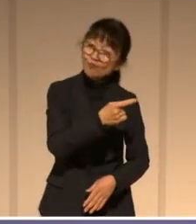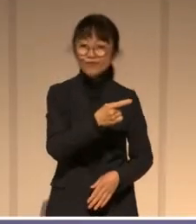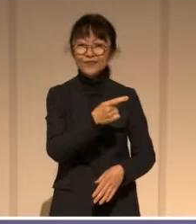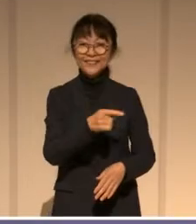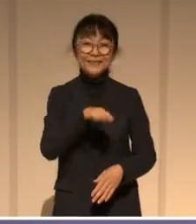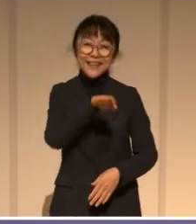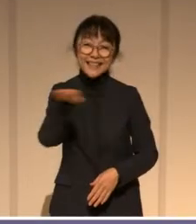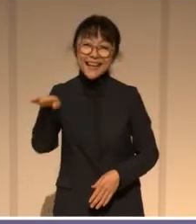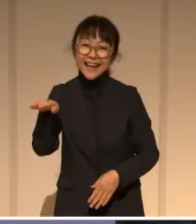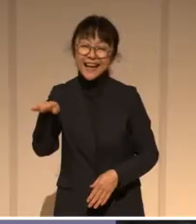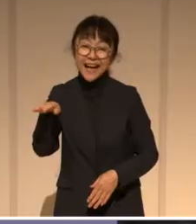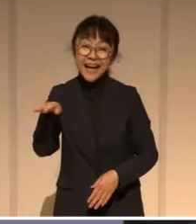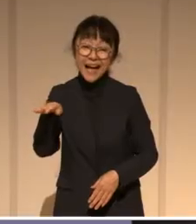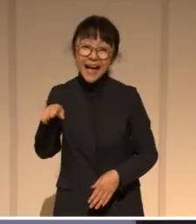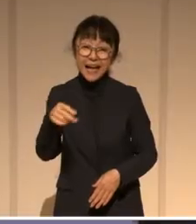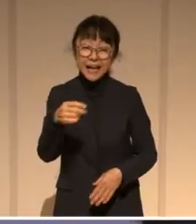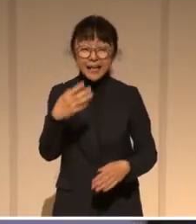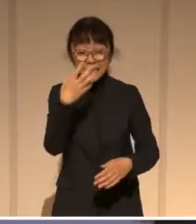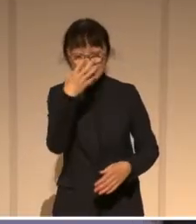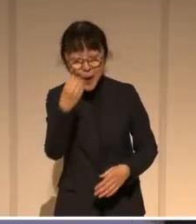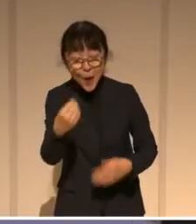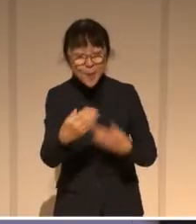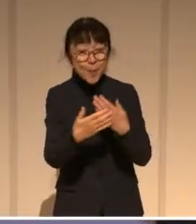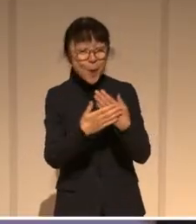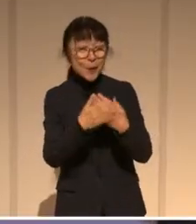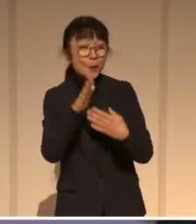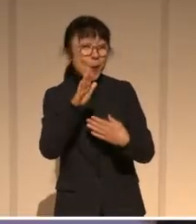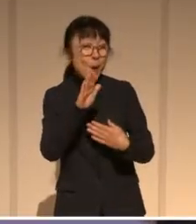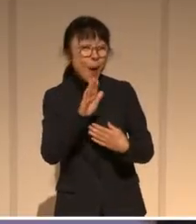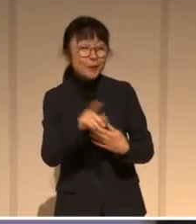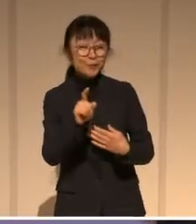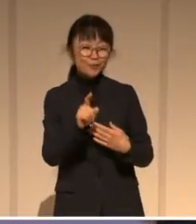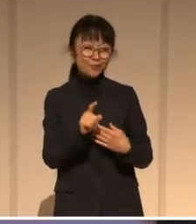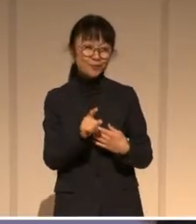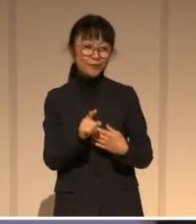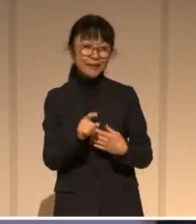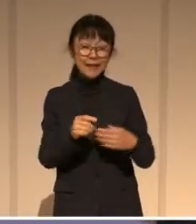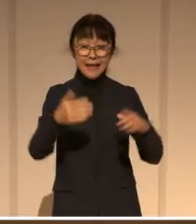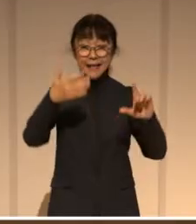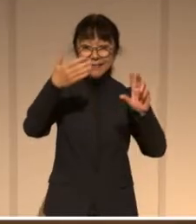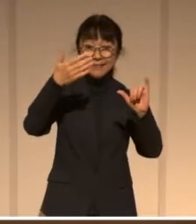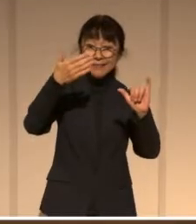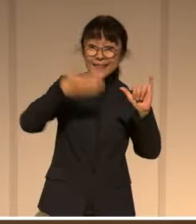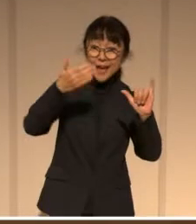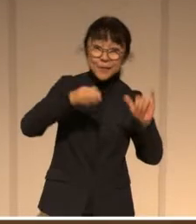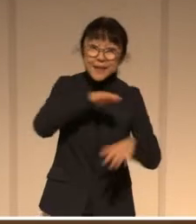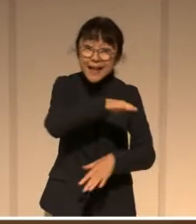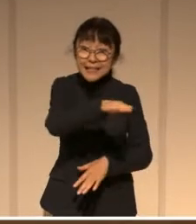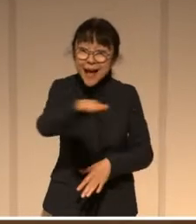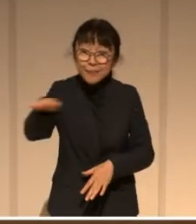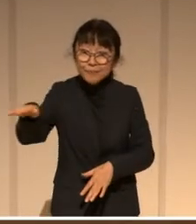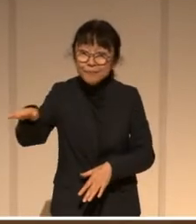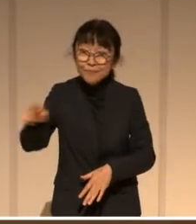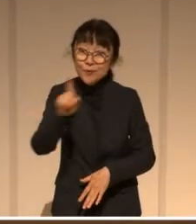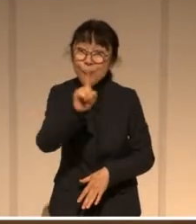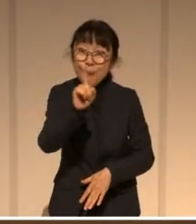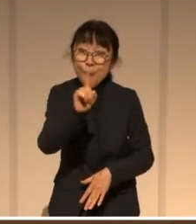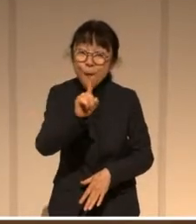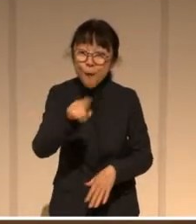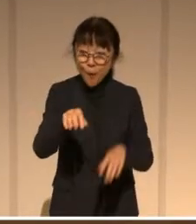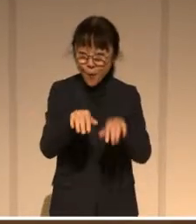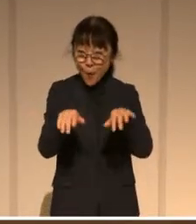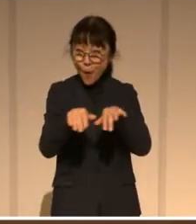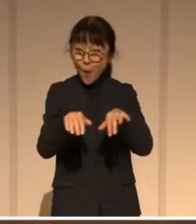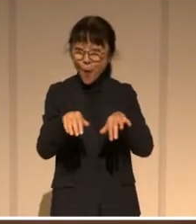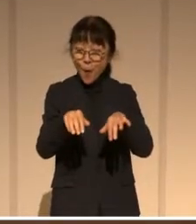ぜひぜひあなたのチャームポイントはここだけどもう今オンラインで見ているはずですよねみんなお寄せください